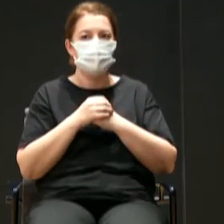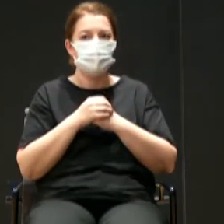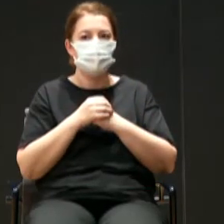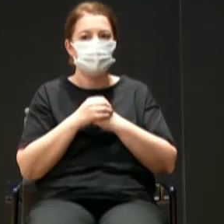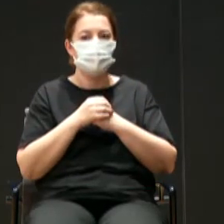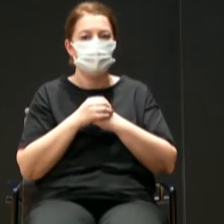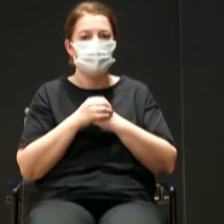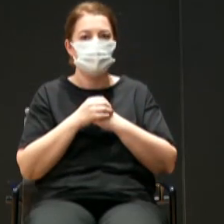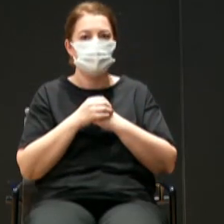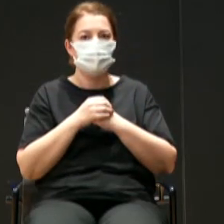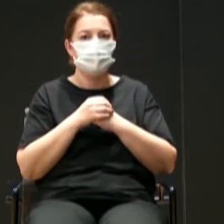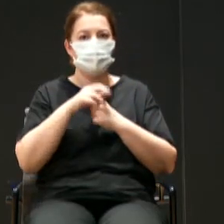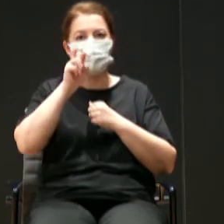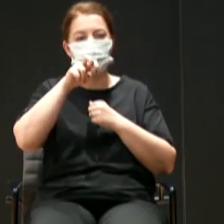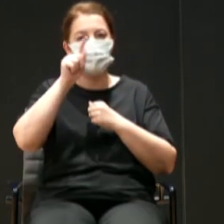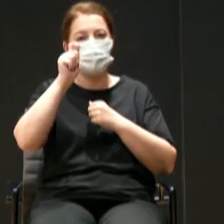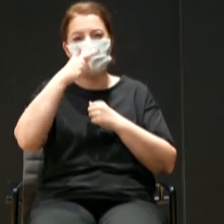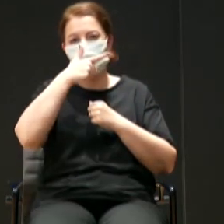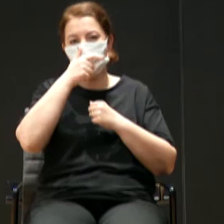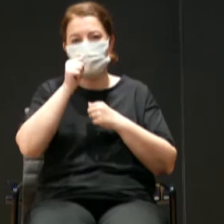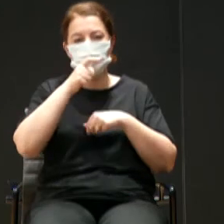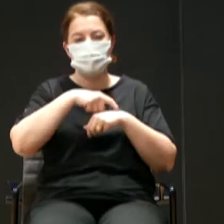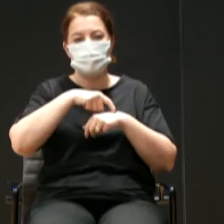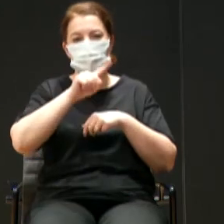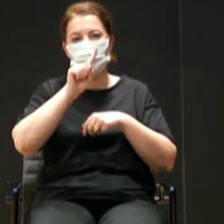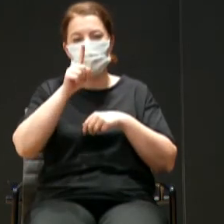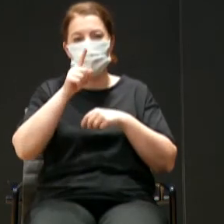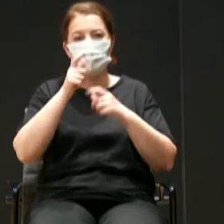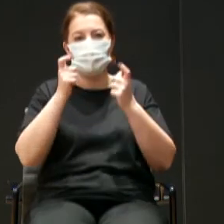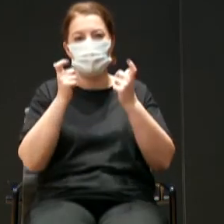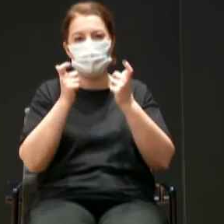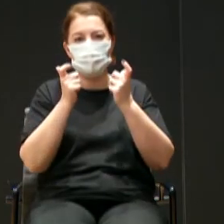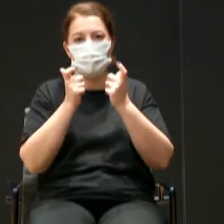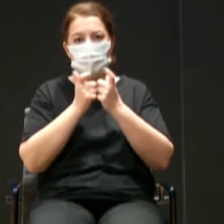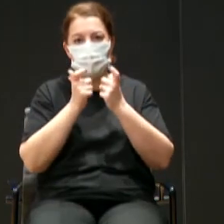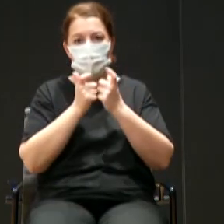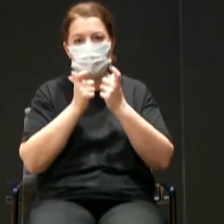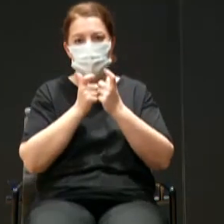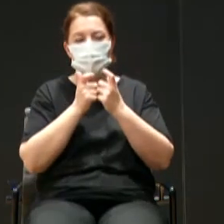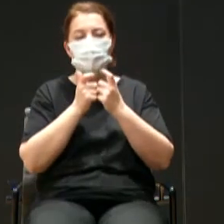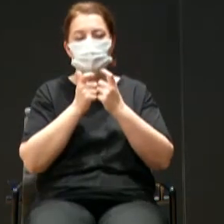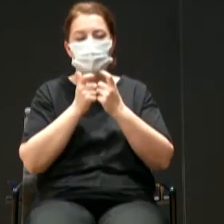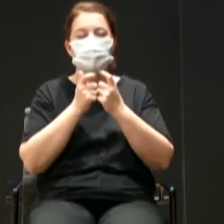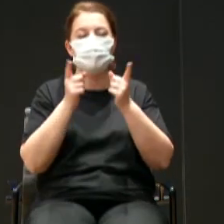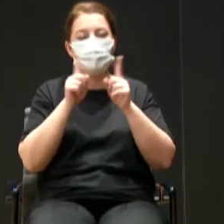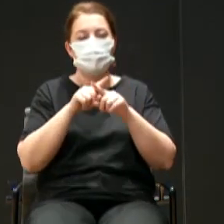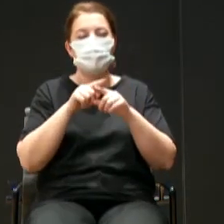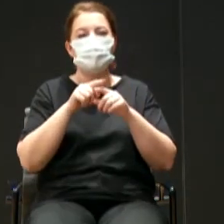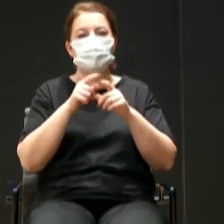tamamlanamadığından özür dilerim. 8 Temmuz Perşembe günü saat 10'da toplanmak üzere bileşimi kapatıyorum. Hepinize